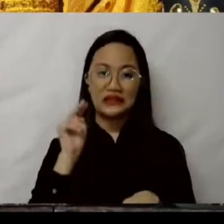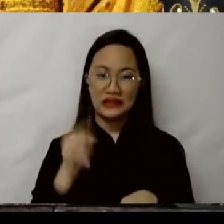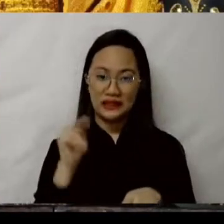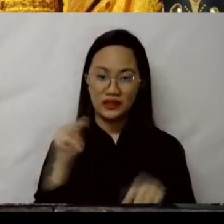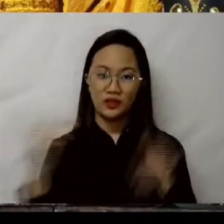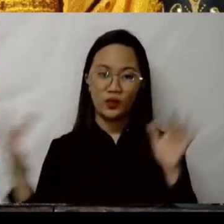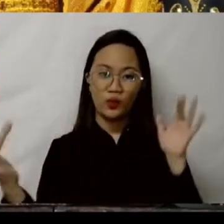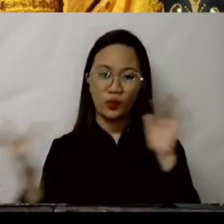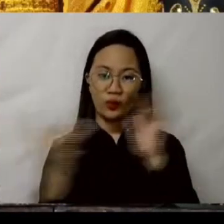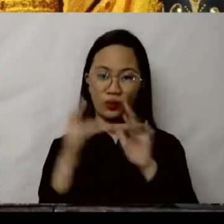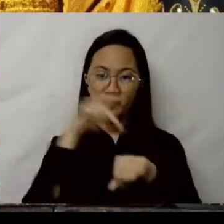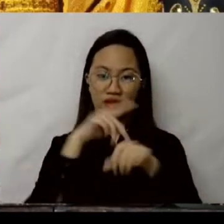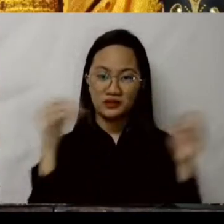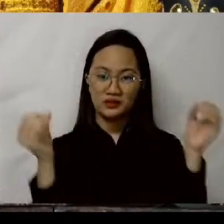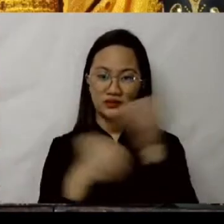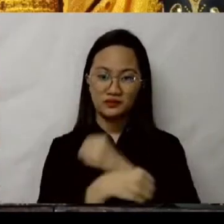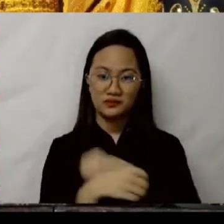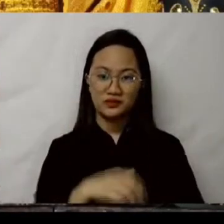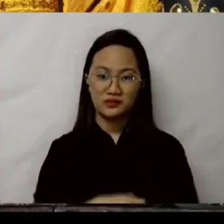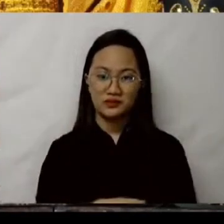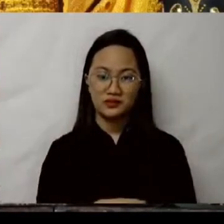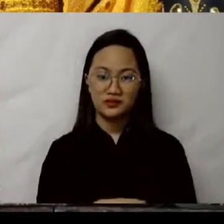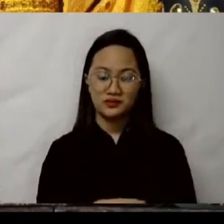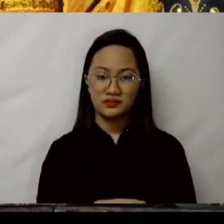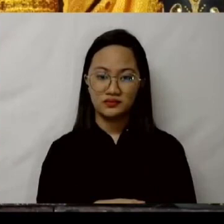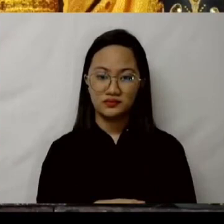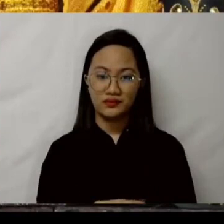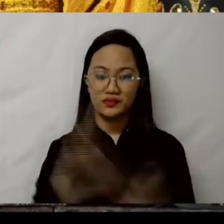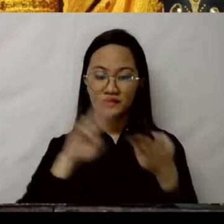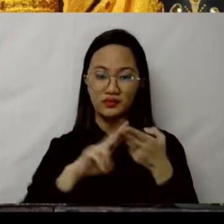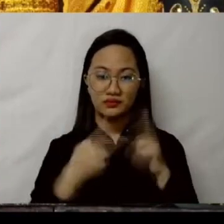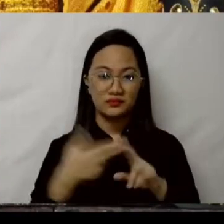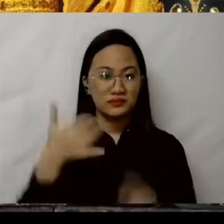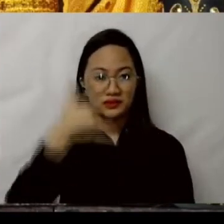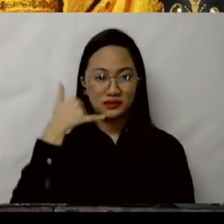parish office. Tumawag sa landline number